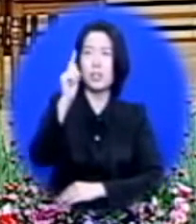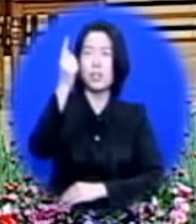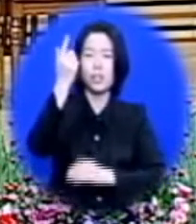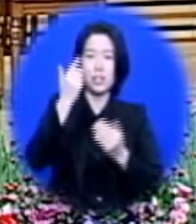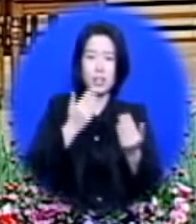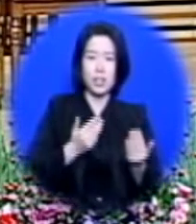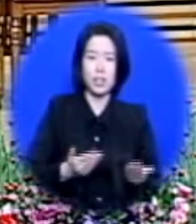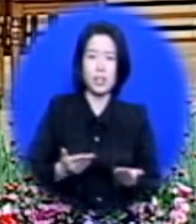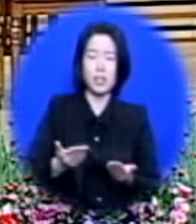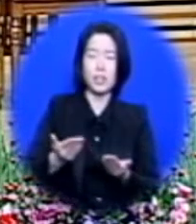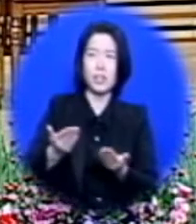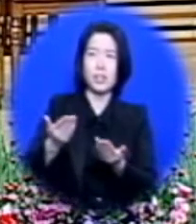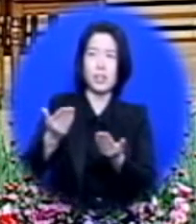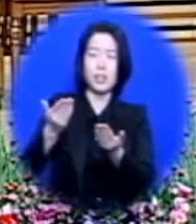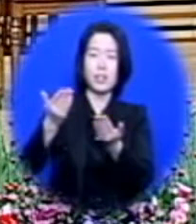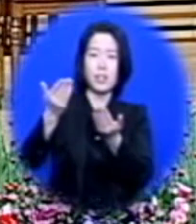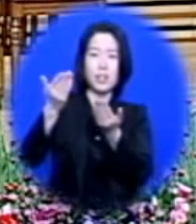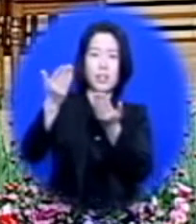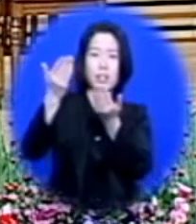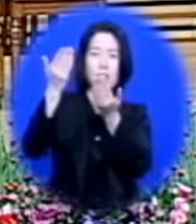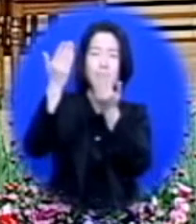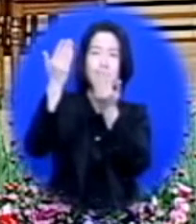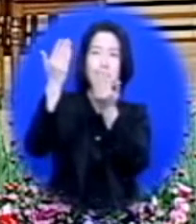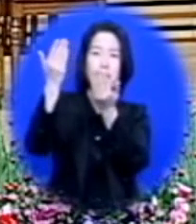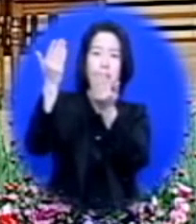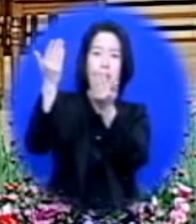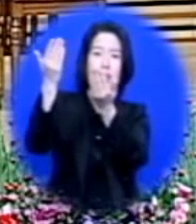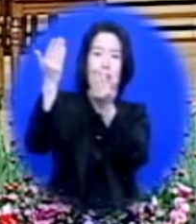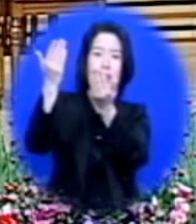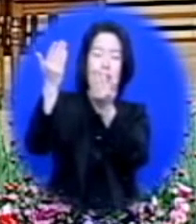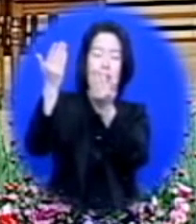될 일 넣어